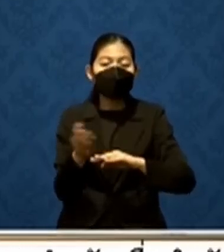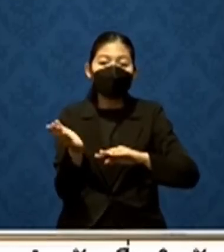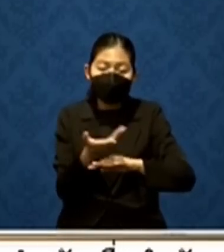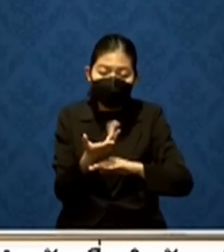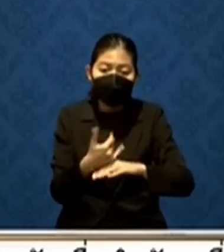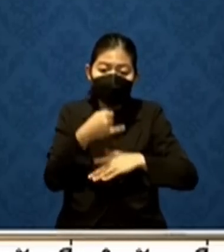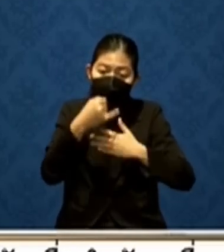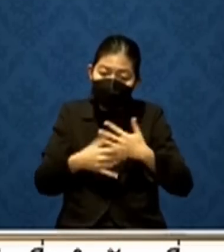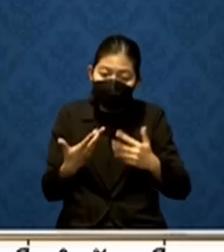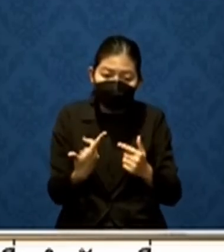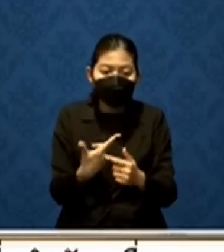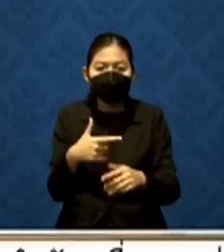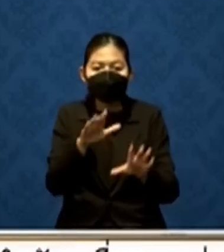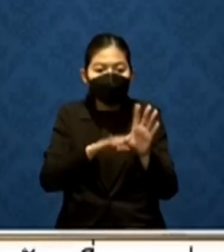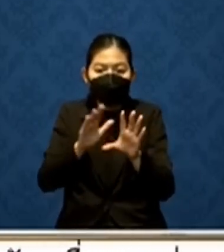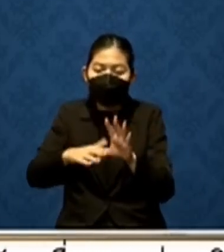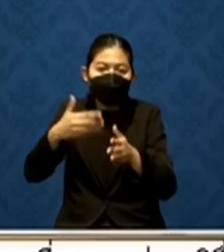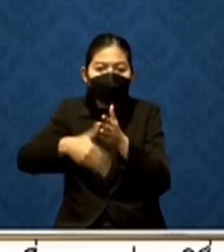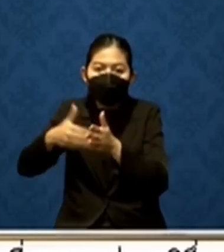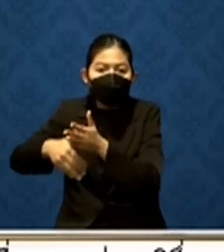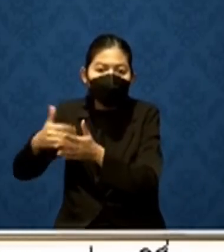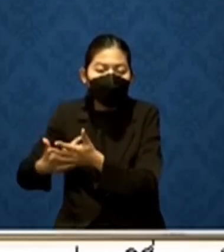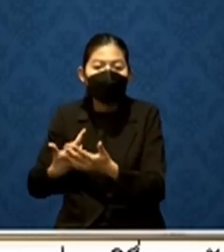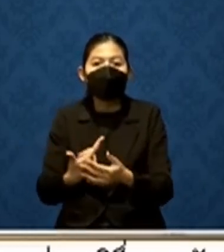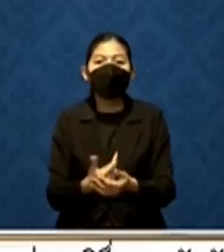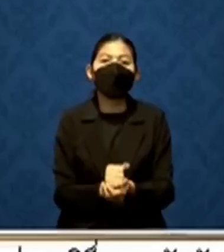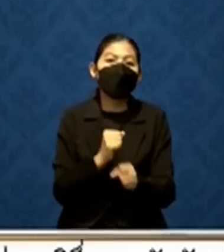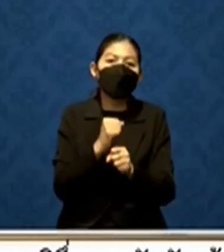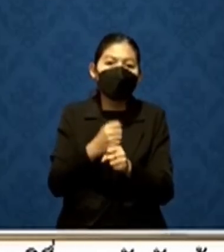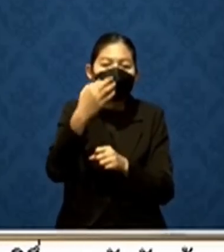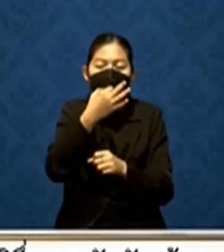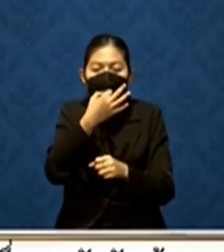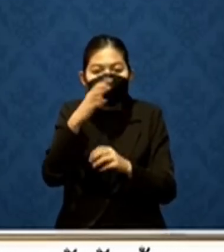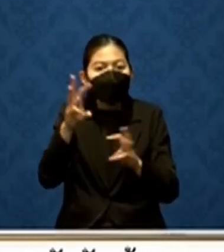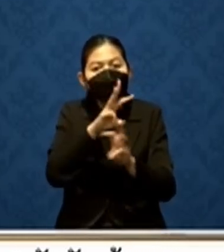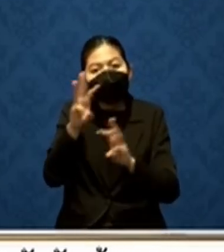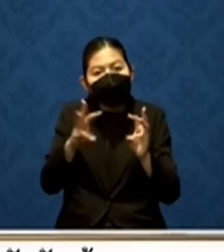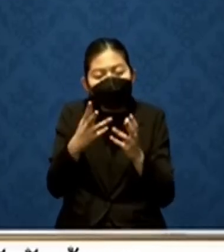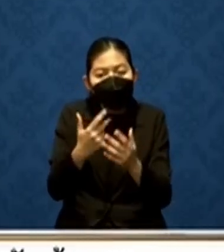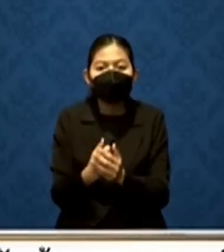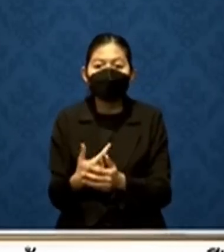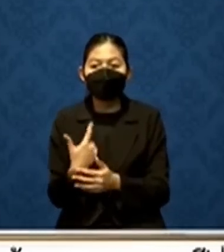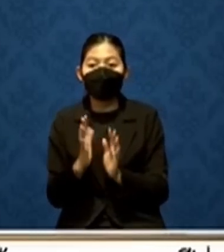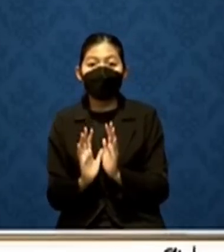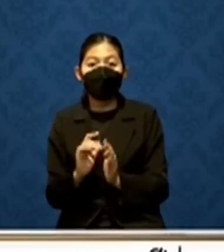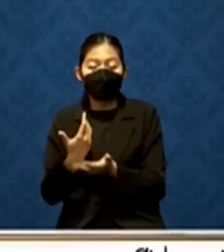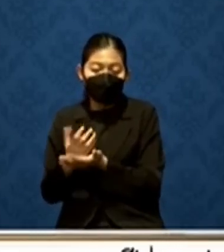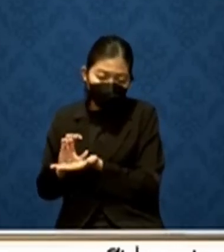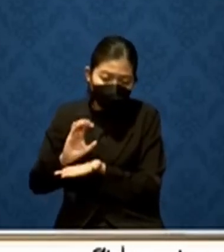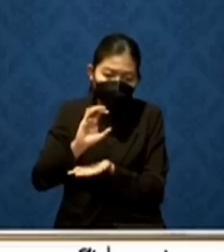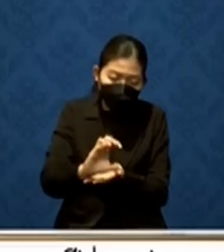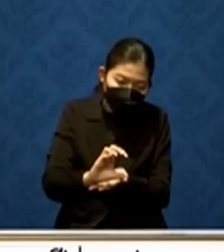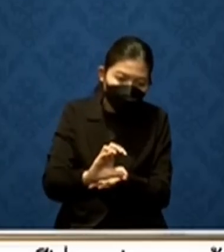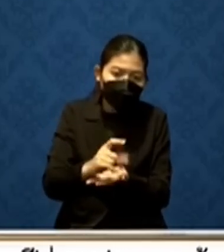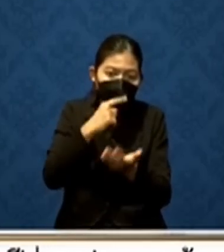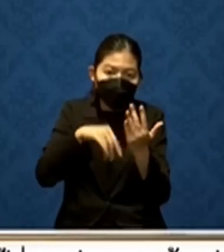วันนักธุรกิจย้ายฐานการผลิตไปประเทศอื่นนักลงทุนหน้าใหม่ก็เข้ามาลุ้น